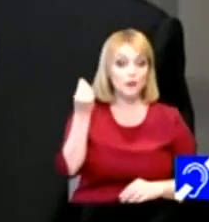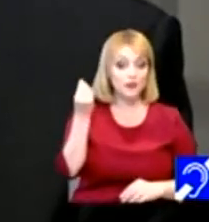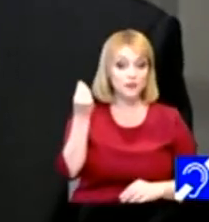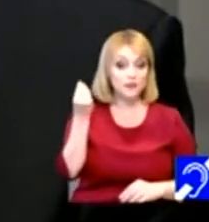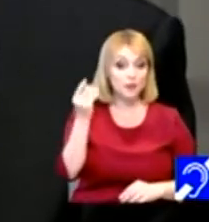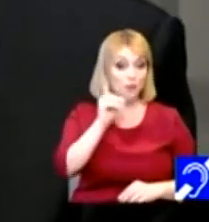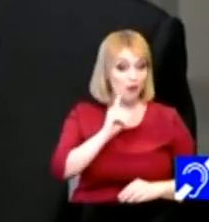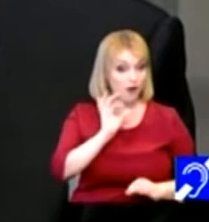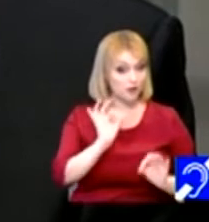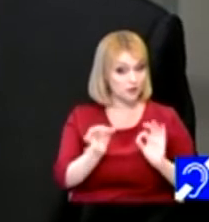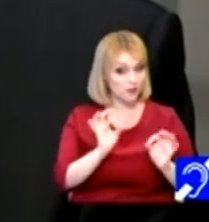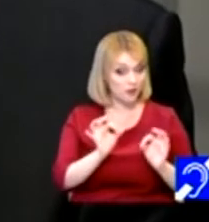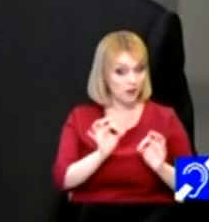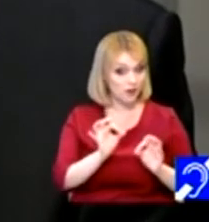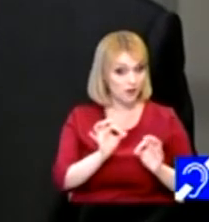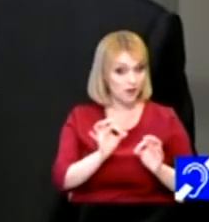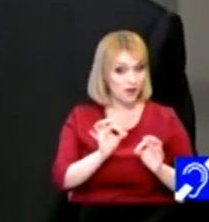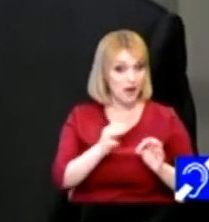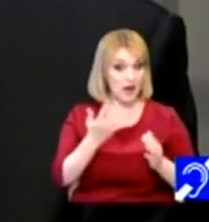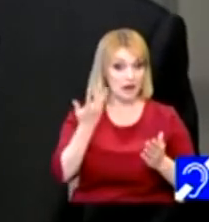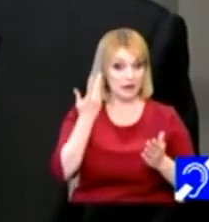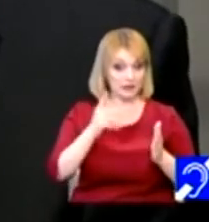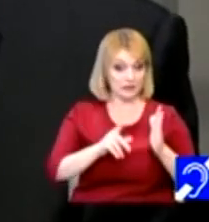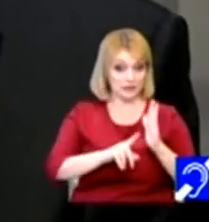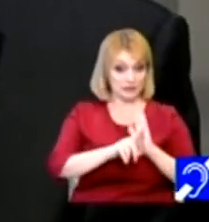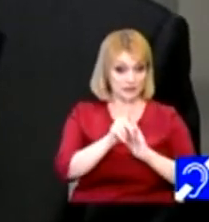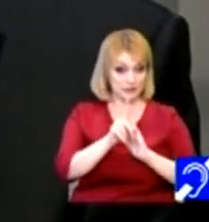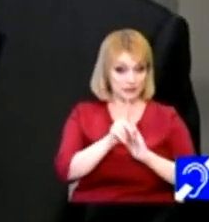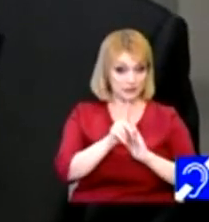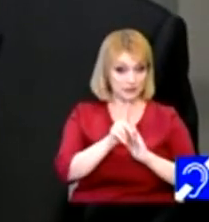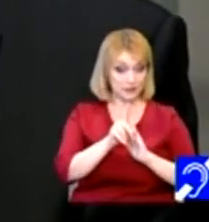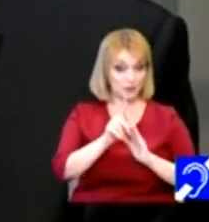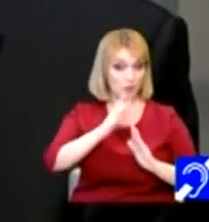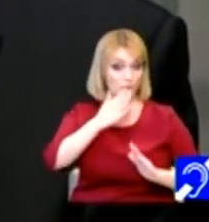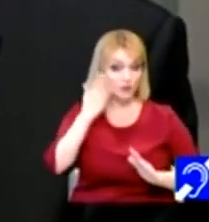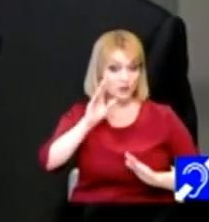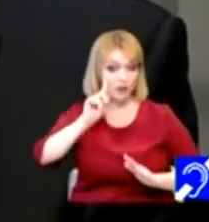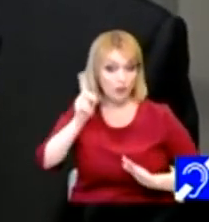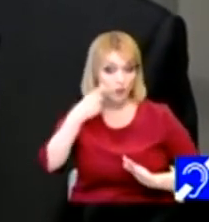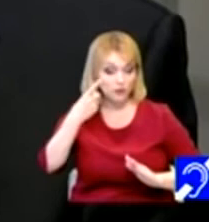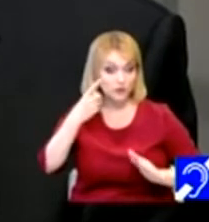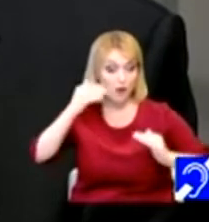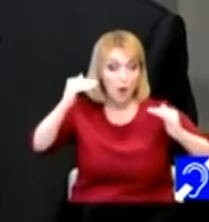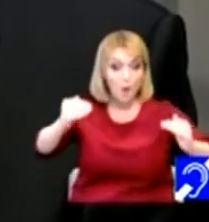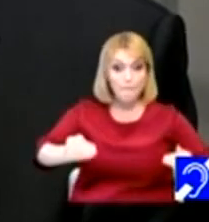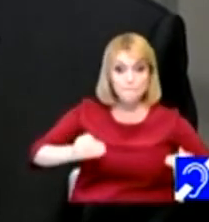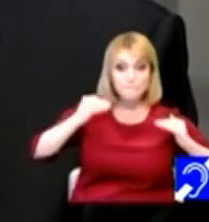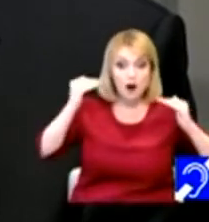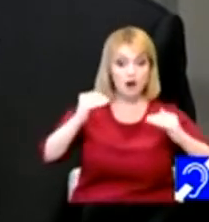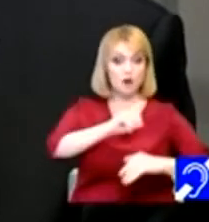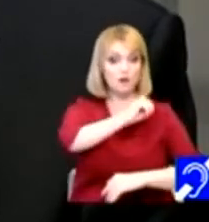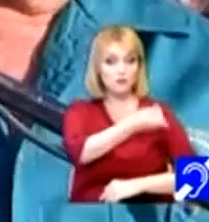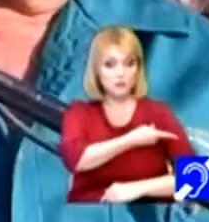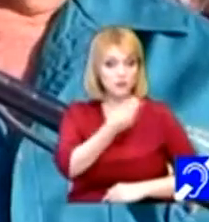know, a lot of these deposits wouldn't get mined, but with the gold price having, you know, gone up so much in the last, you know, 12 months, it's a